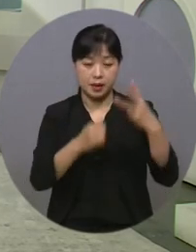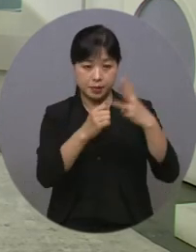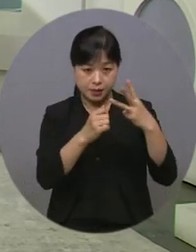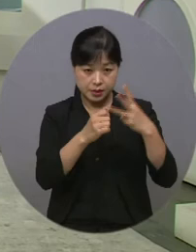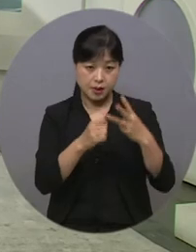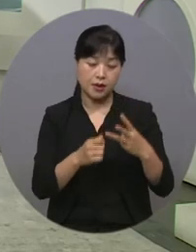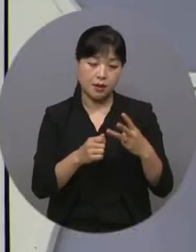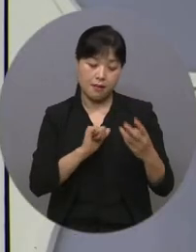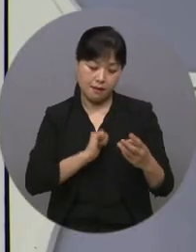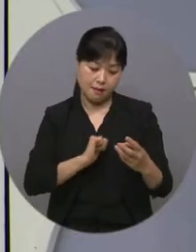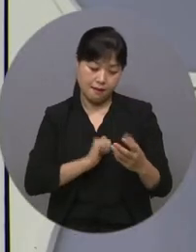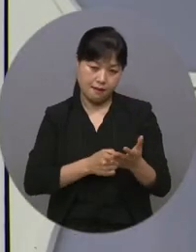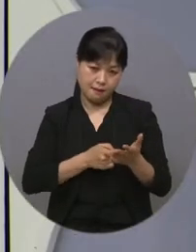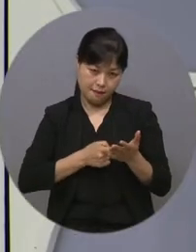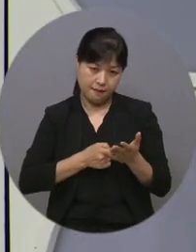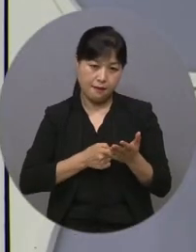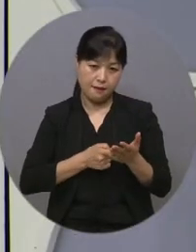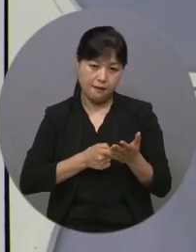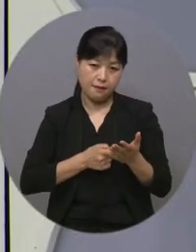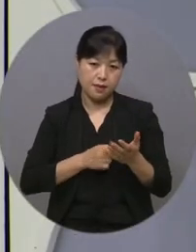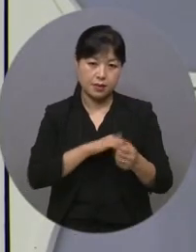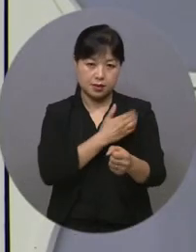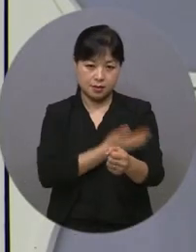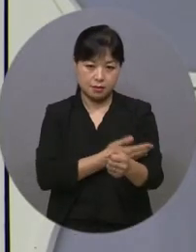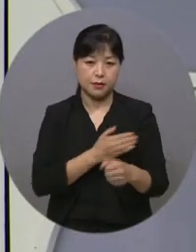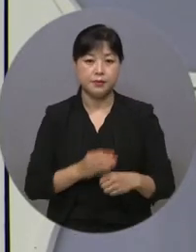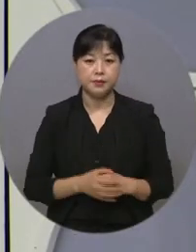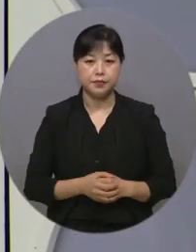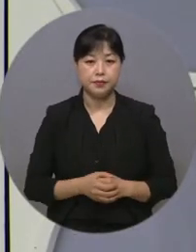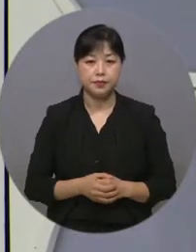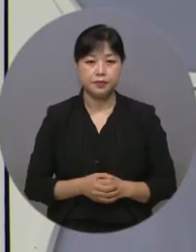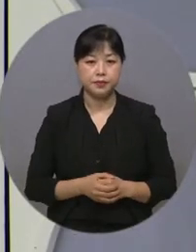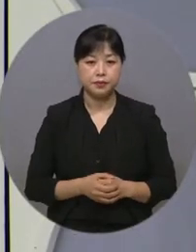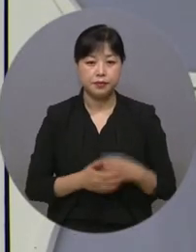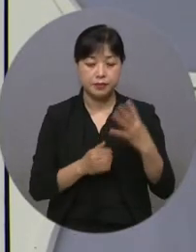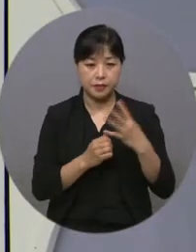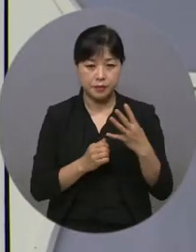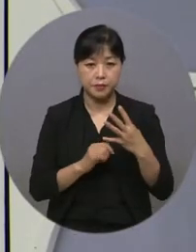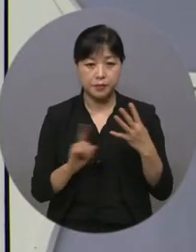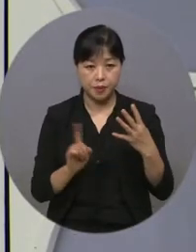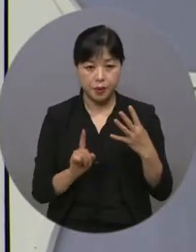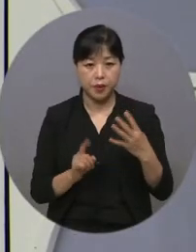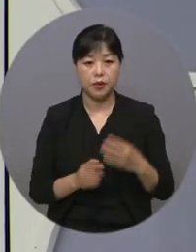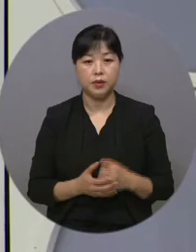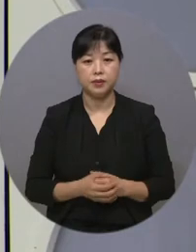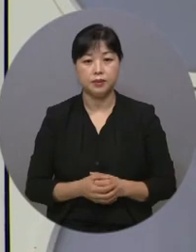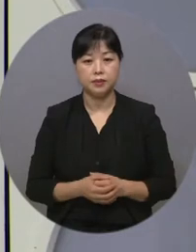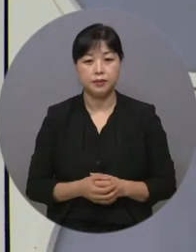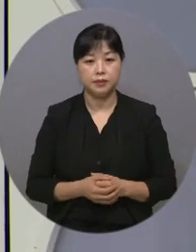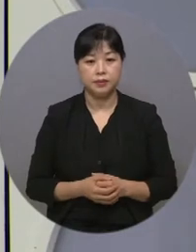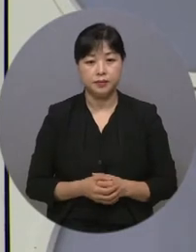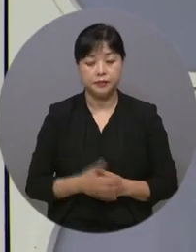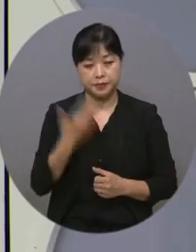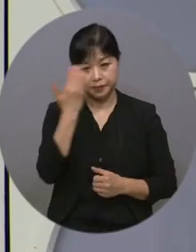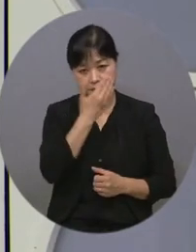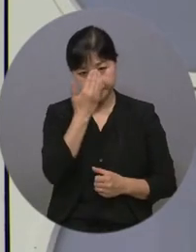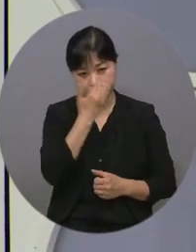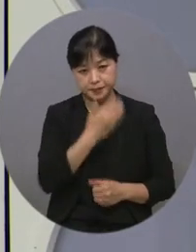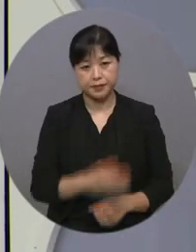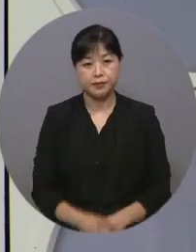절제 능력입니다. 절제. 그 다음에 뭐냐? 청결한